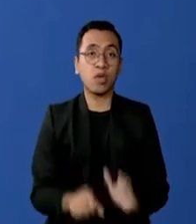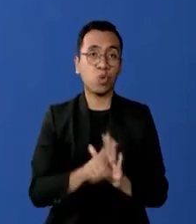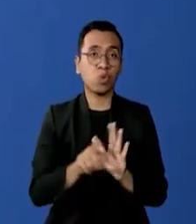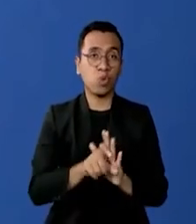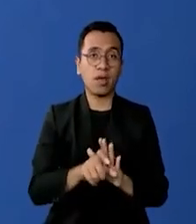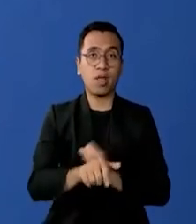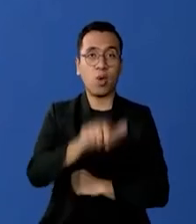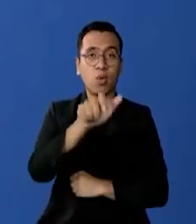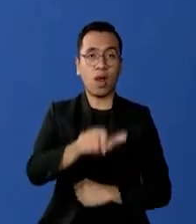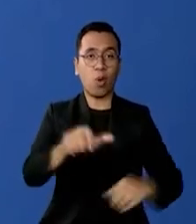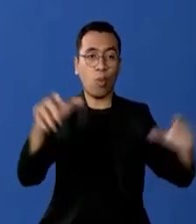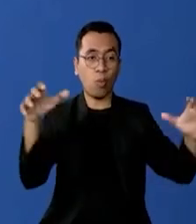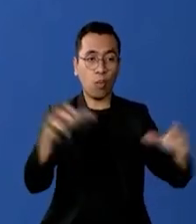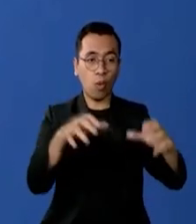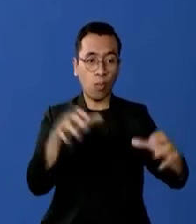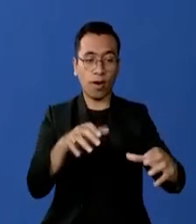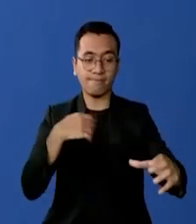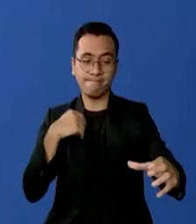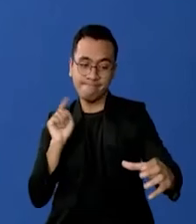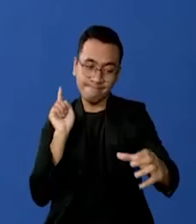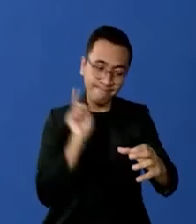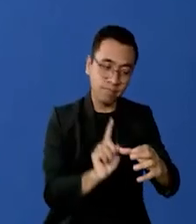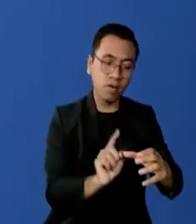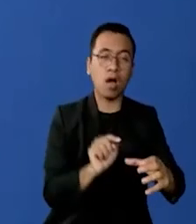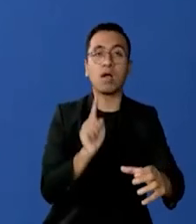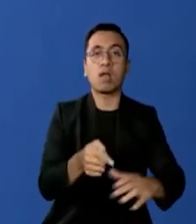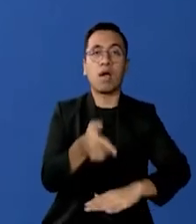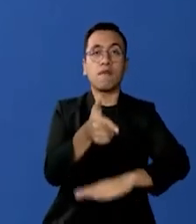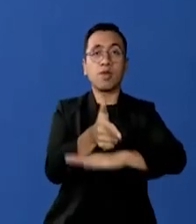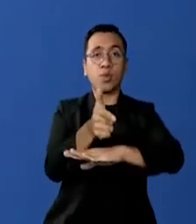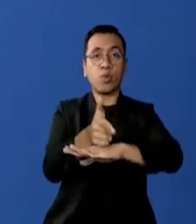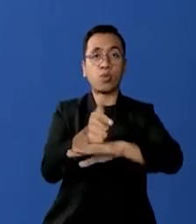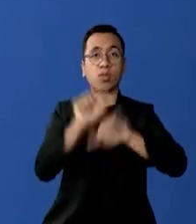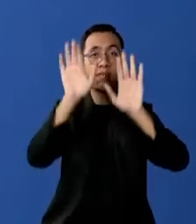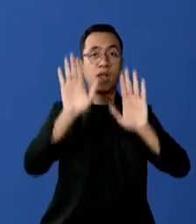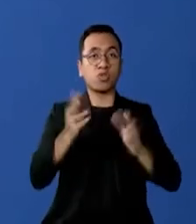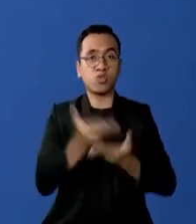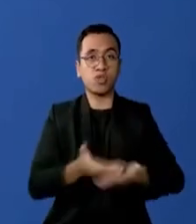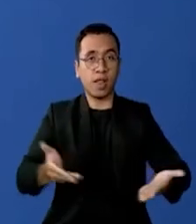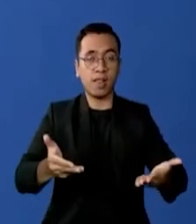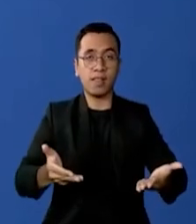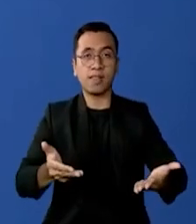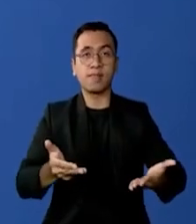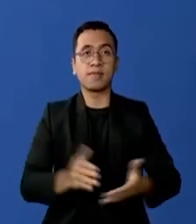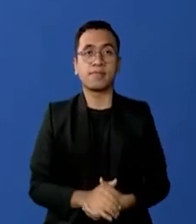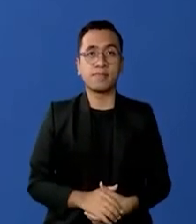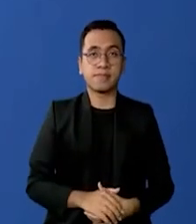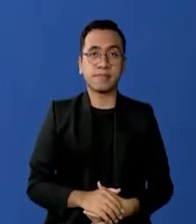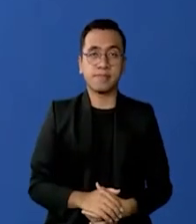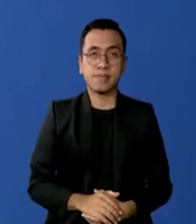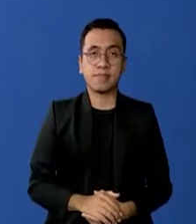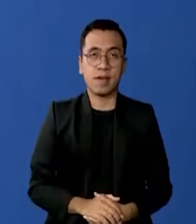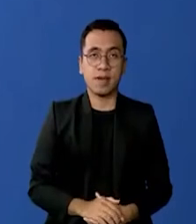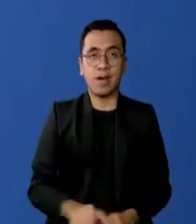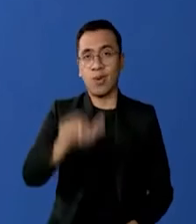seperti yang kita lihat di beberapa viral di sosial media ya kau begitu banyak orang yang